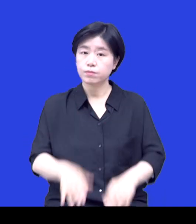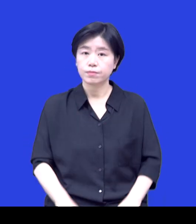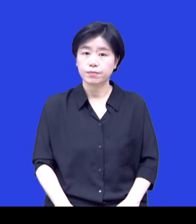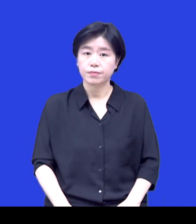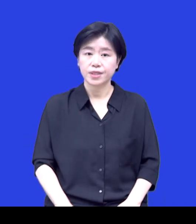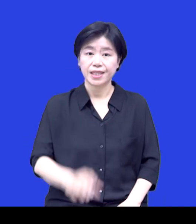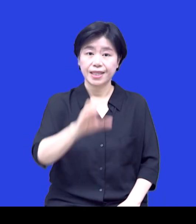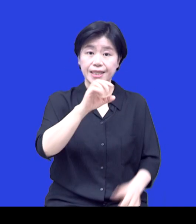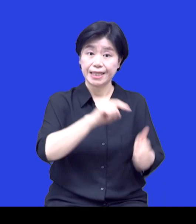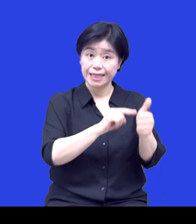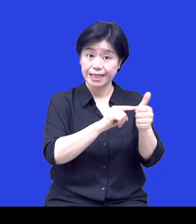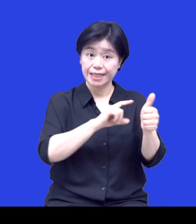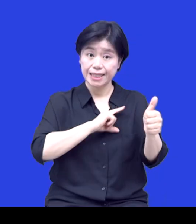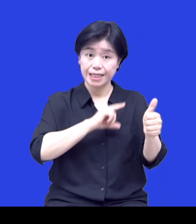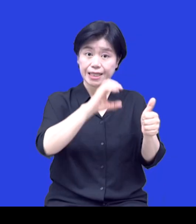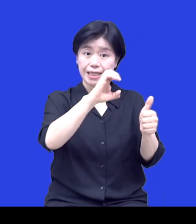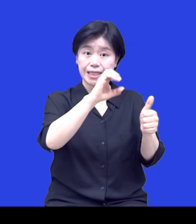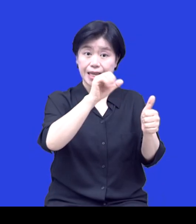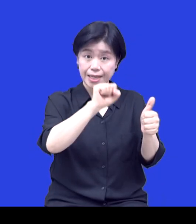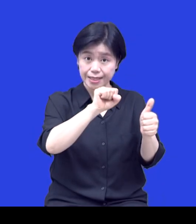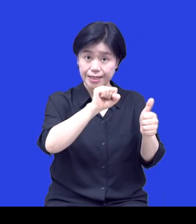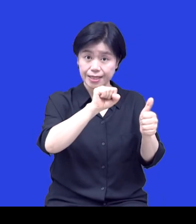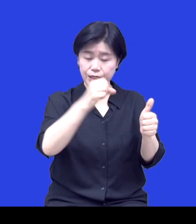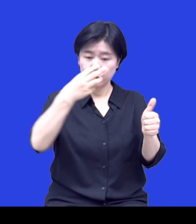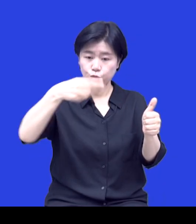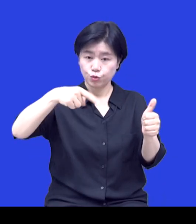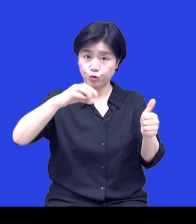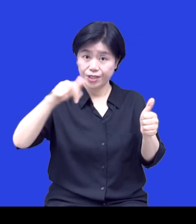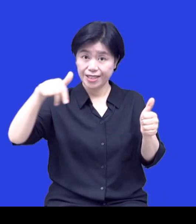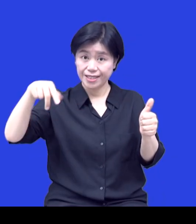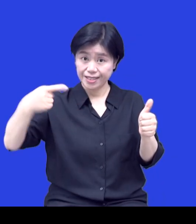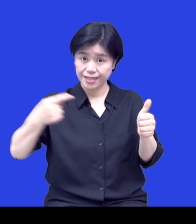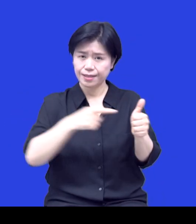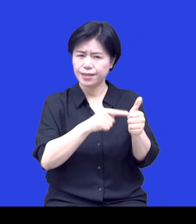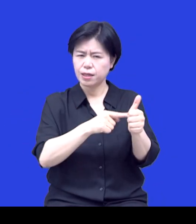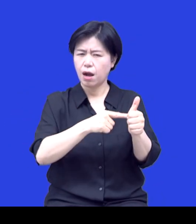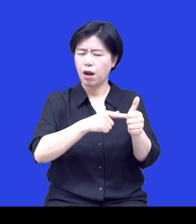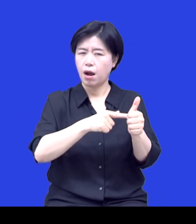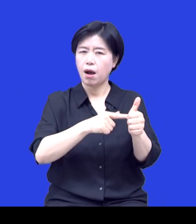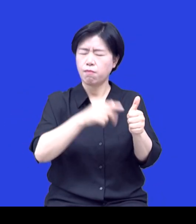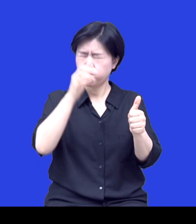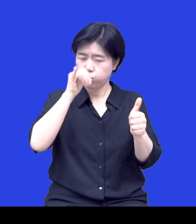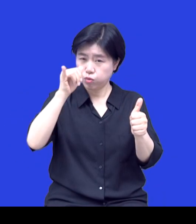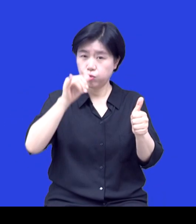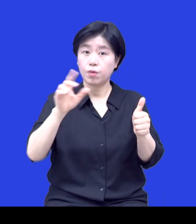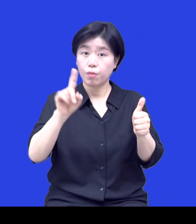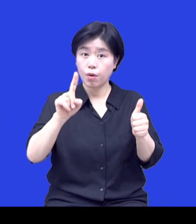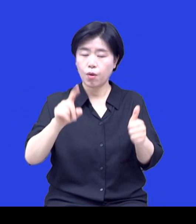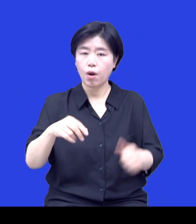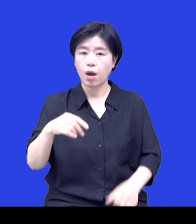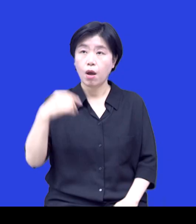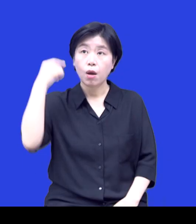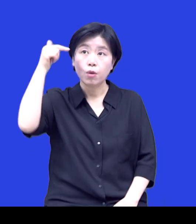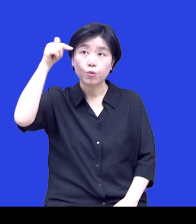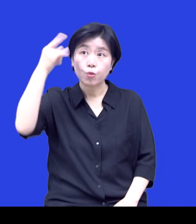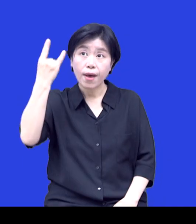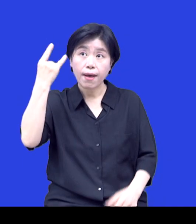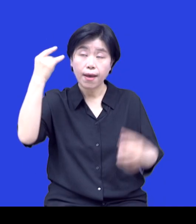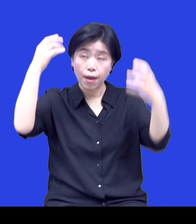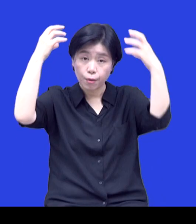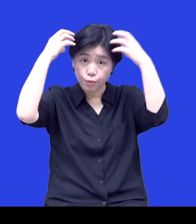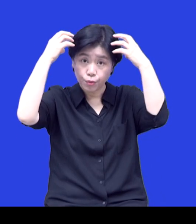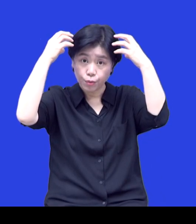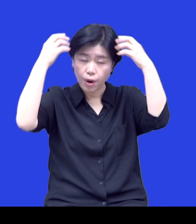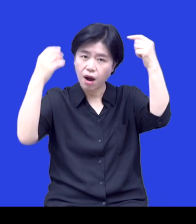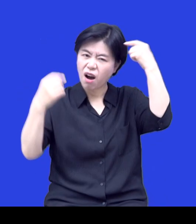C.S. 루이스가 대단한 사람이기 우리가 인간이 우뇌가 있고 좌뇌가 있잖아요. 네. 논리적인 그 모든 설교들이 종교개혁 시대